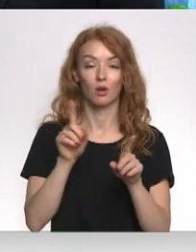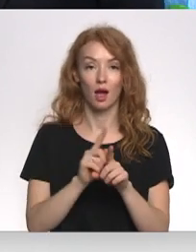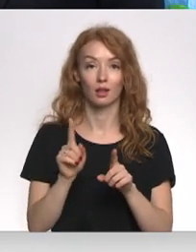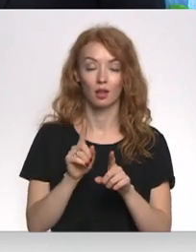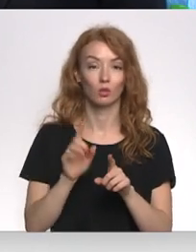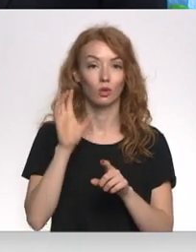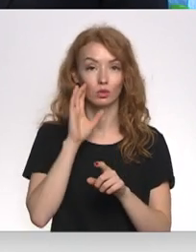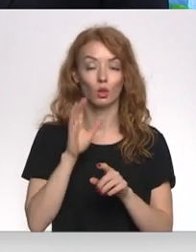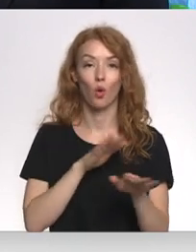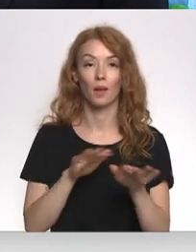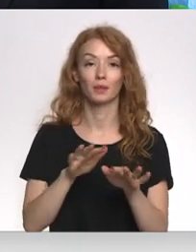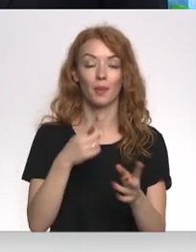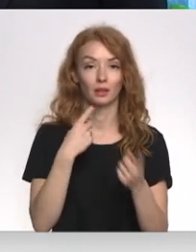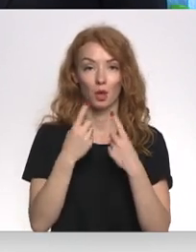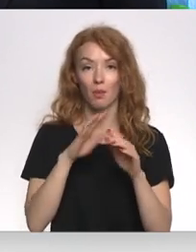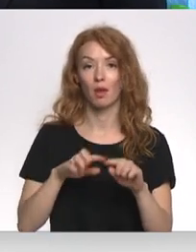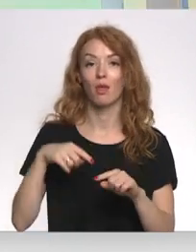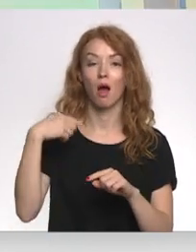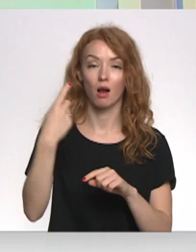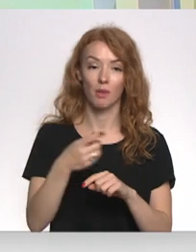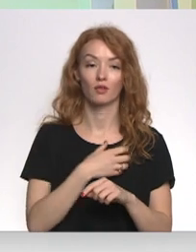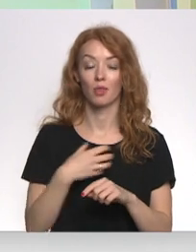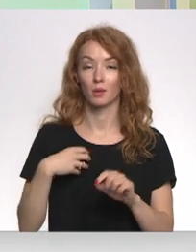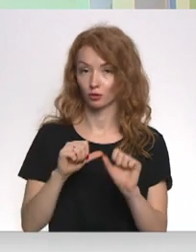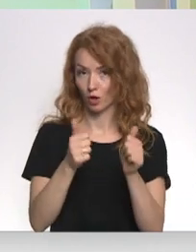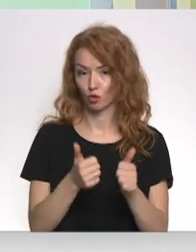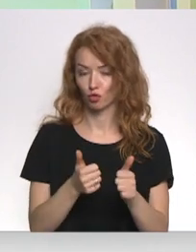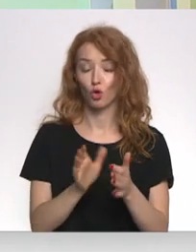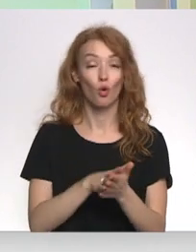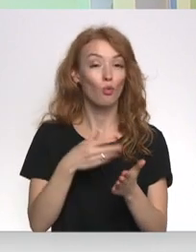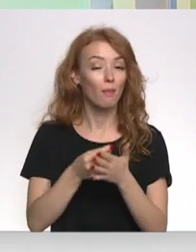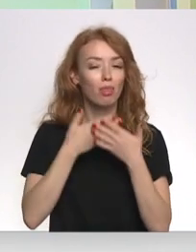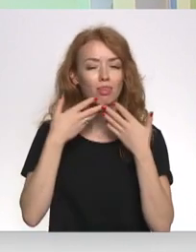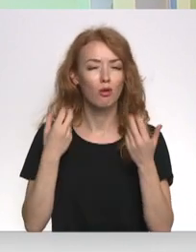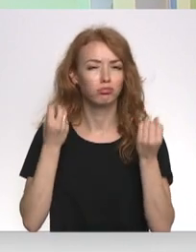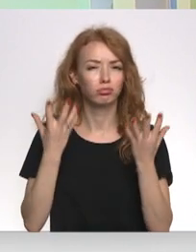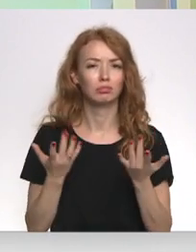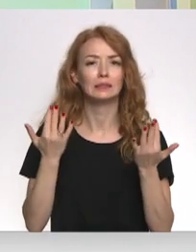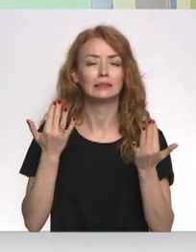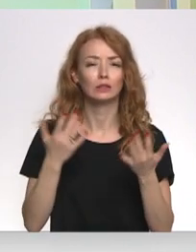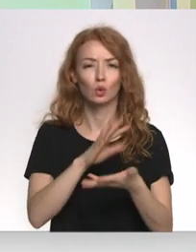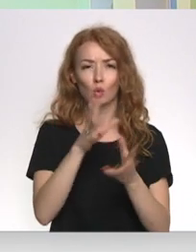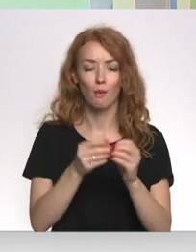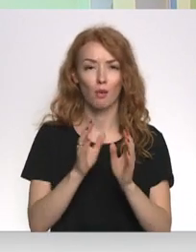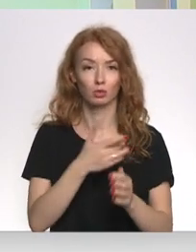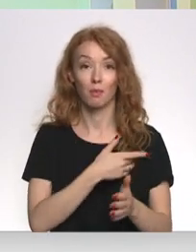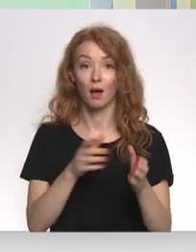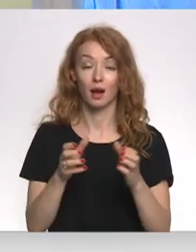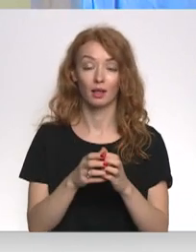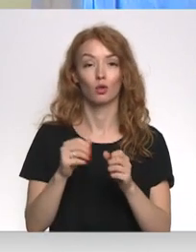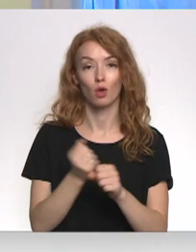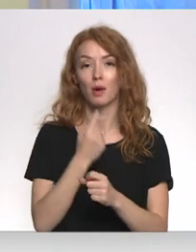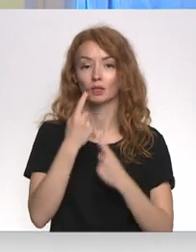organizētās sarunas par nākamās valdības veidošanu. Lai arī joprojām nav skaidrība, cik partijas veidos koalīciju, Kariņš sola